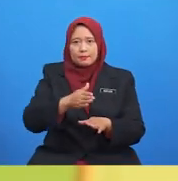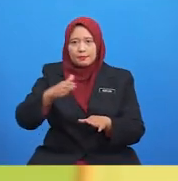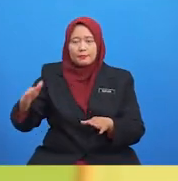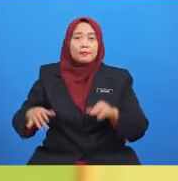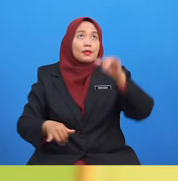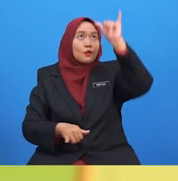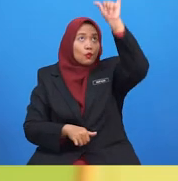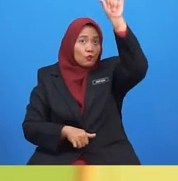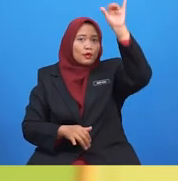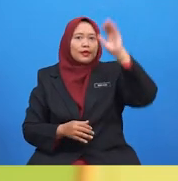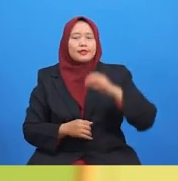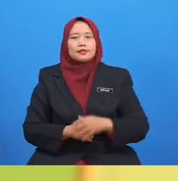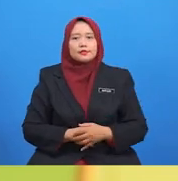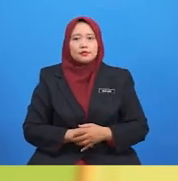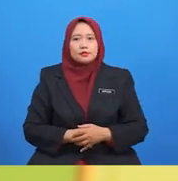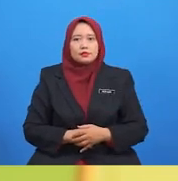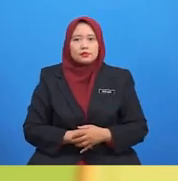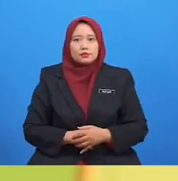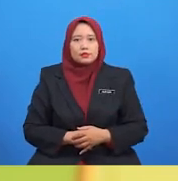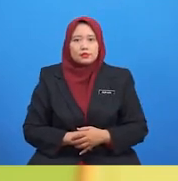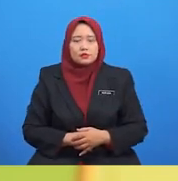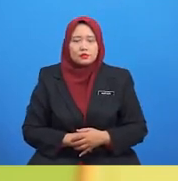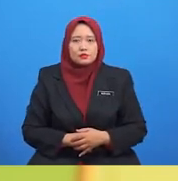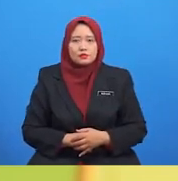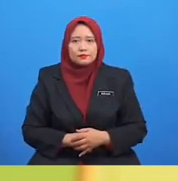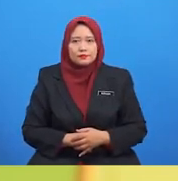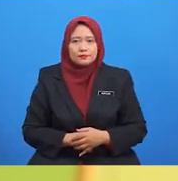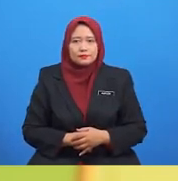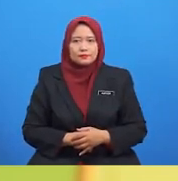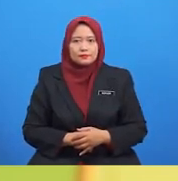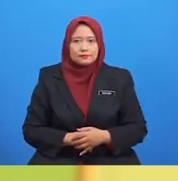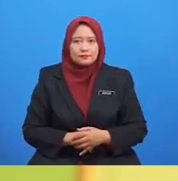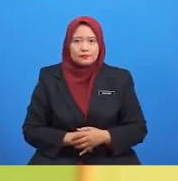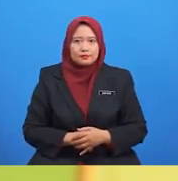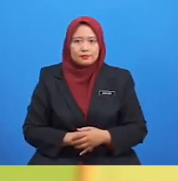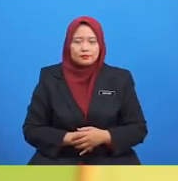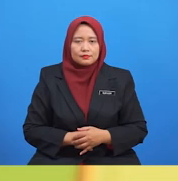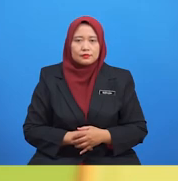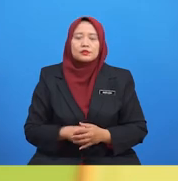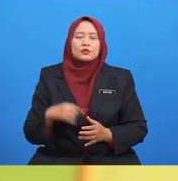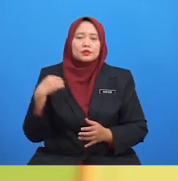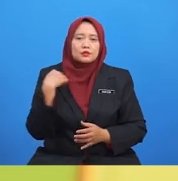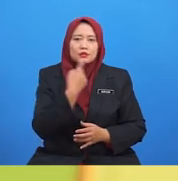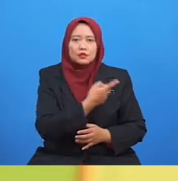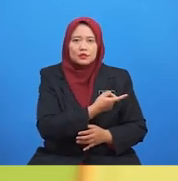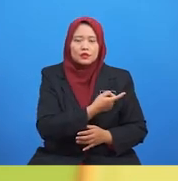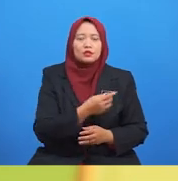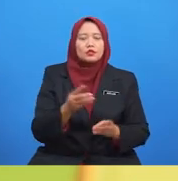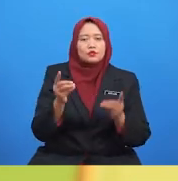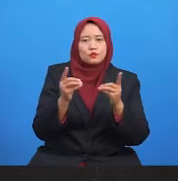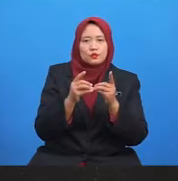Hai murid-murid, kita bertemu kembali pada pembelajaran tajuk isi padu